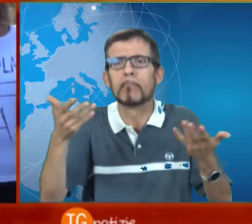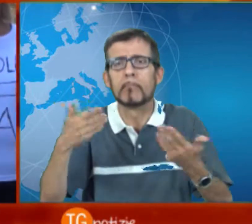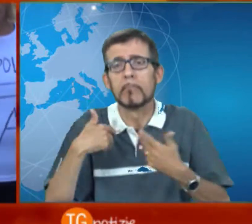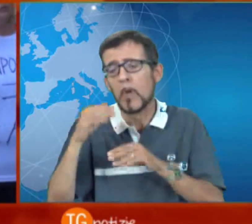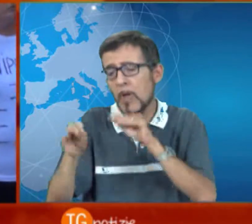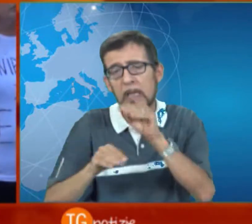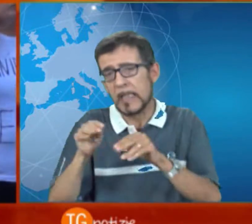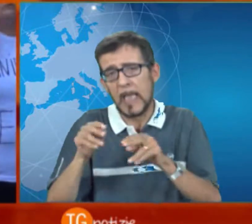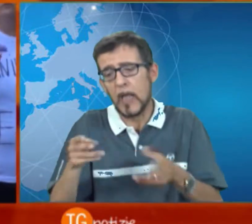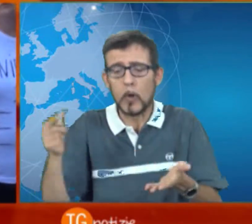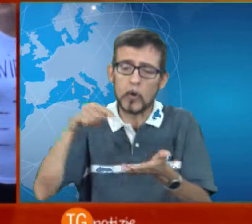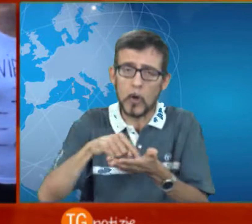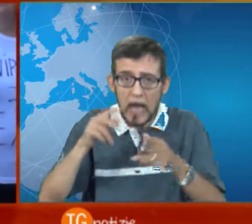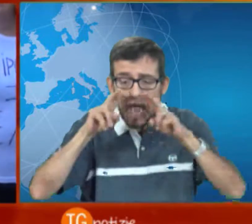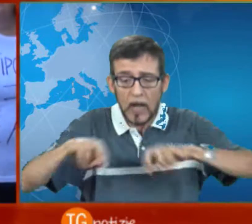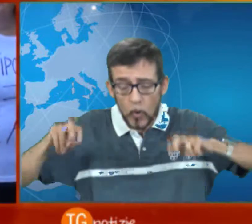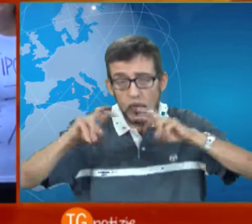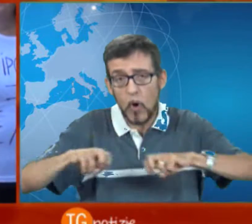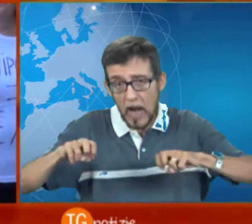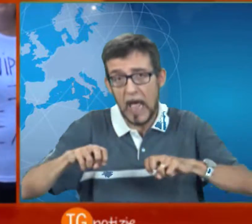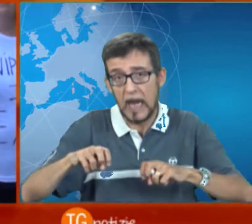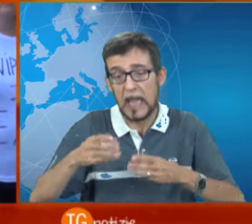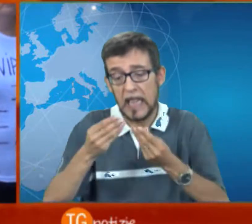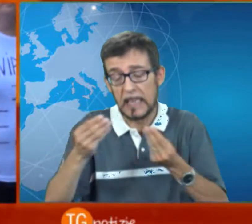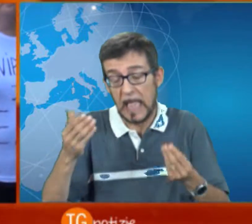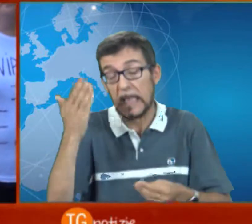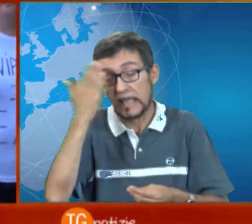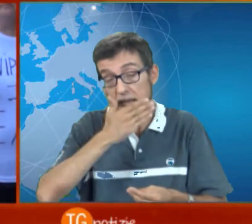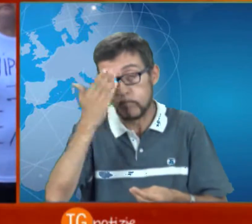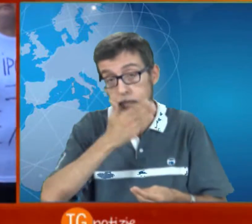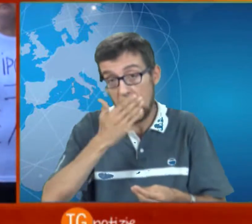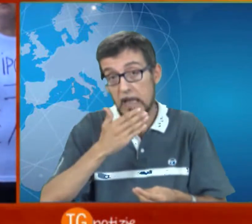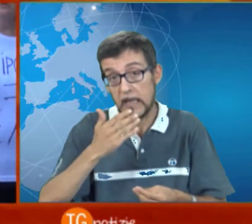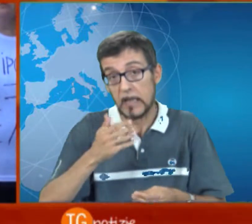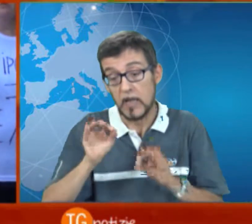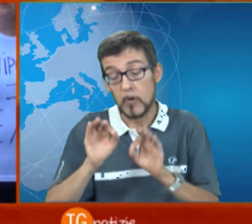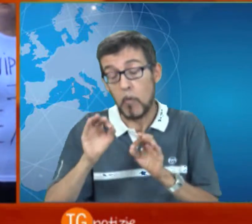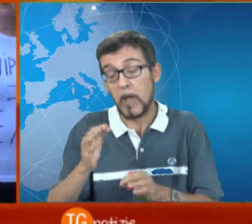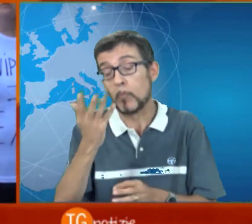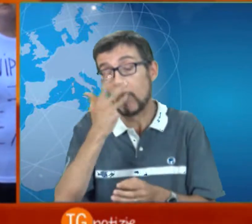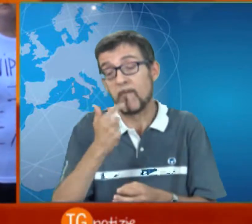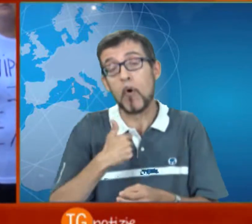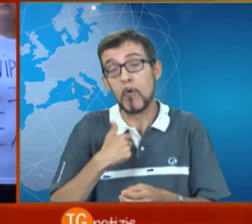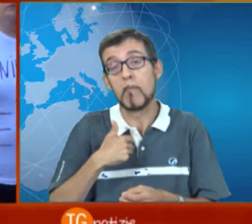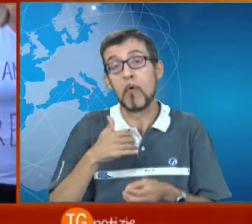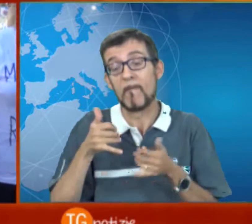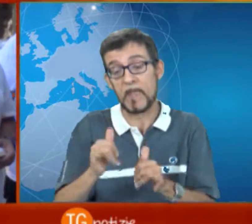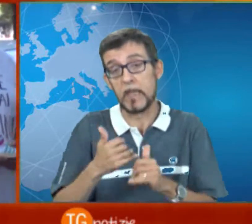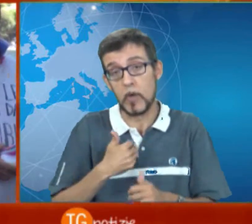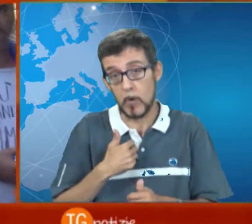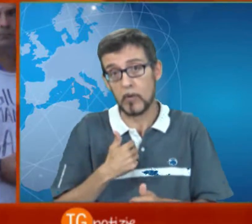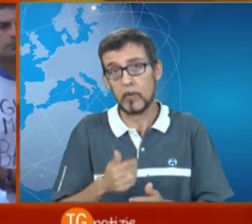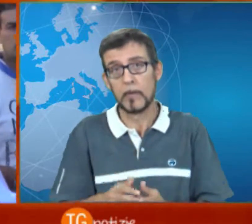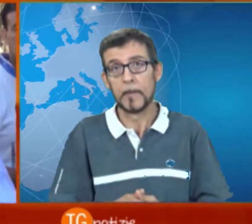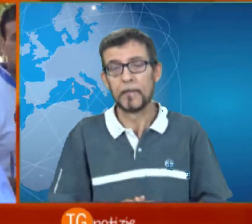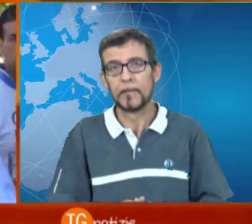venga riesaminato, perché ci sono stati tanti errori e soprattutto rivoglio il mio bambino.